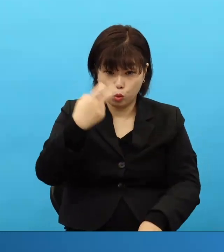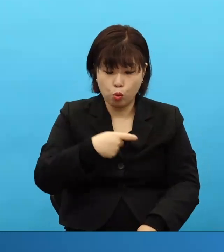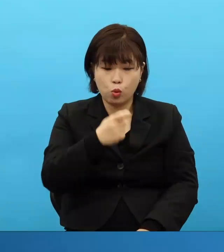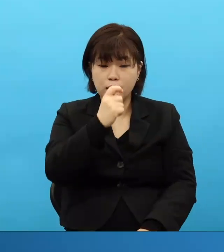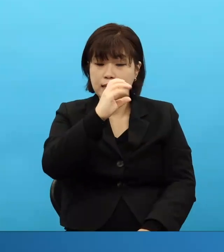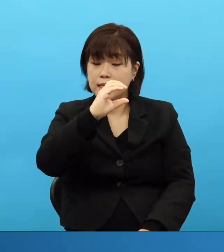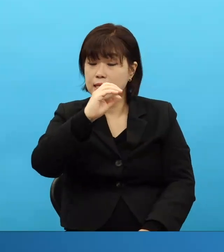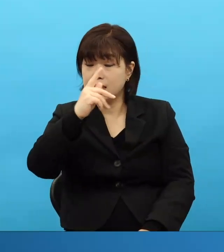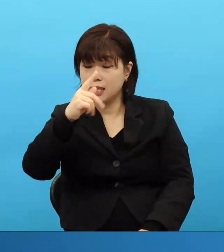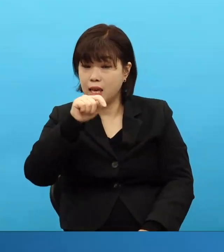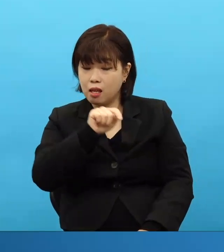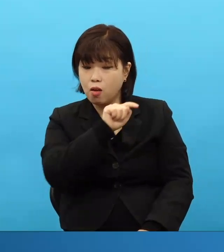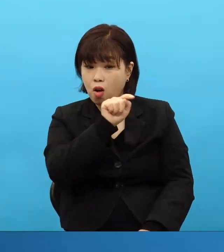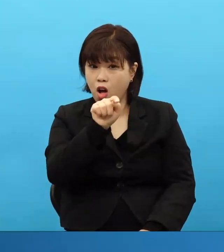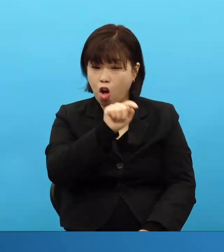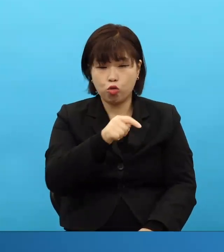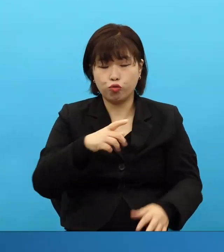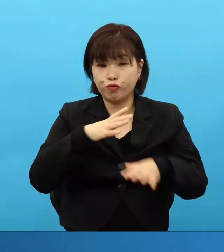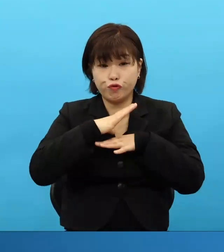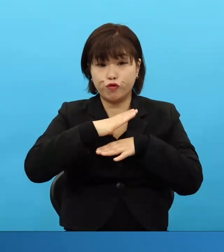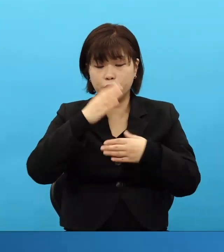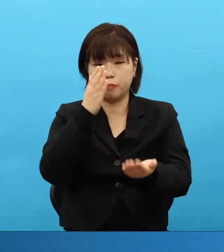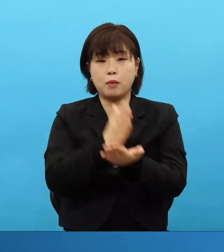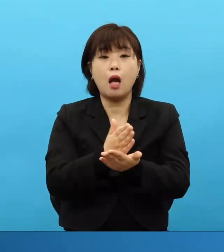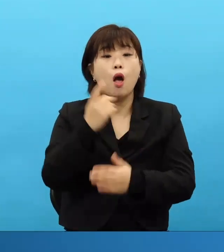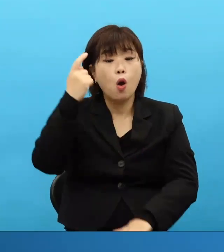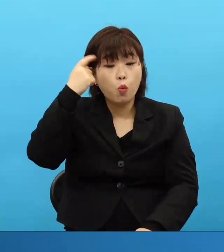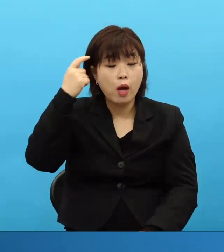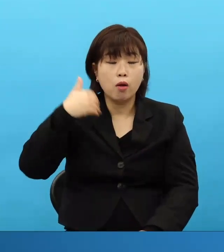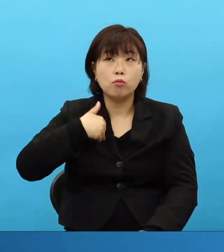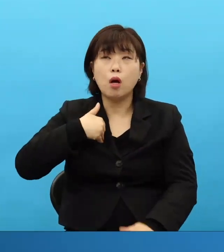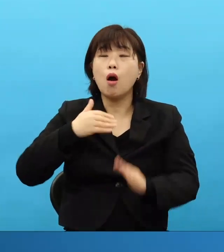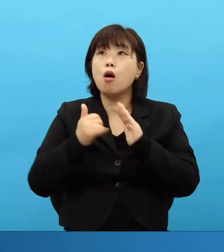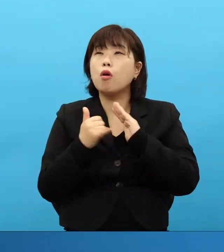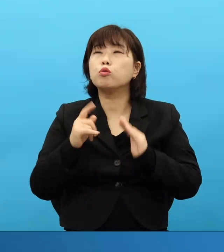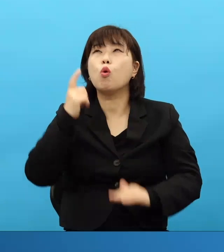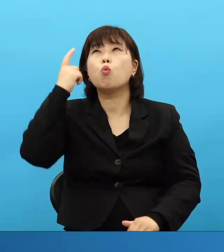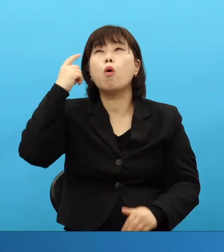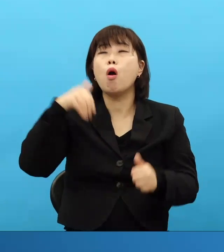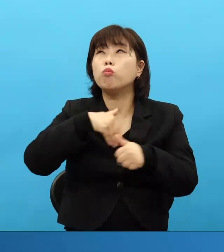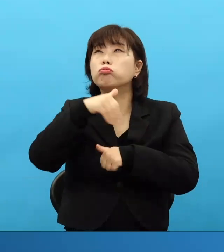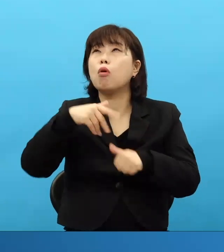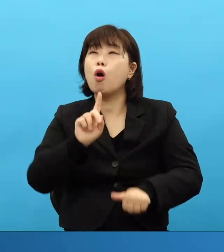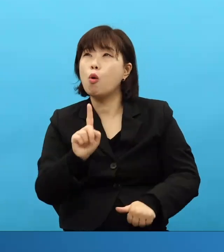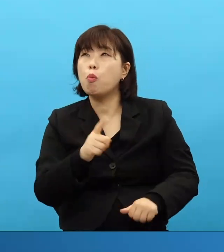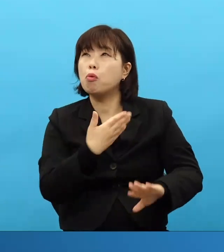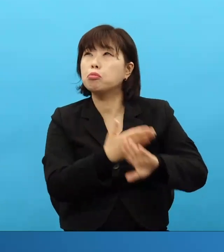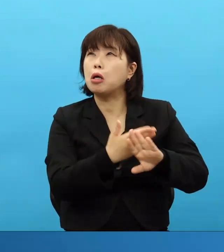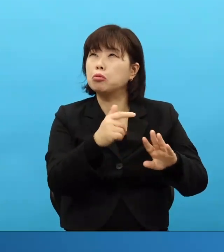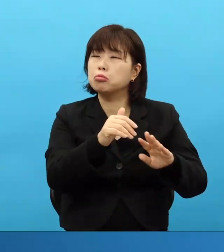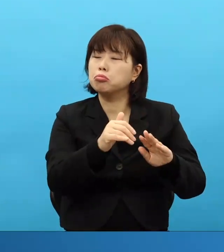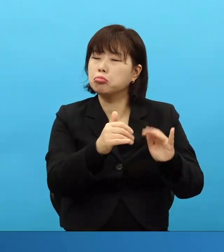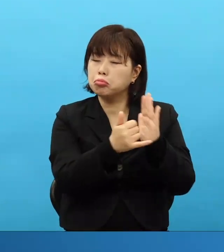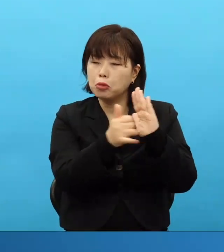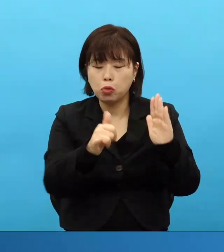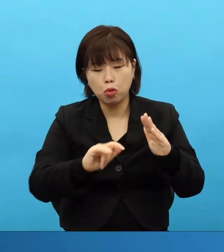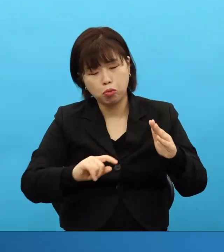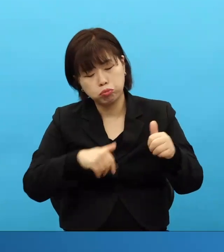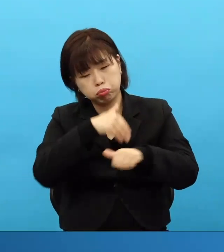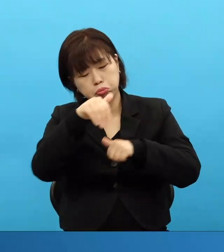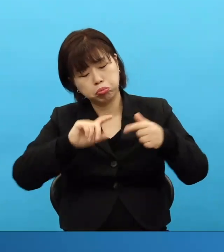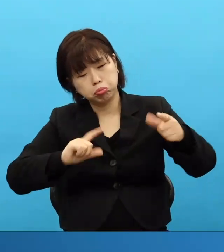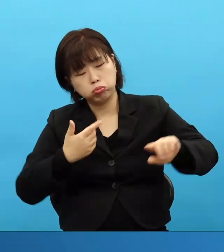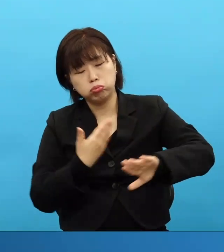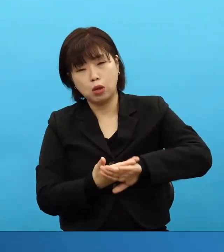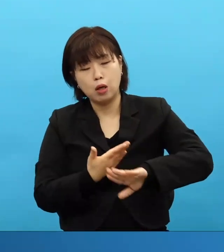말고요. 하나님의 절대 계획이 들어있어요. And so remnants and TCKs, don't be afraid at all because God's absolute plan is in you. 자, TCK로 보냅니다. And so